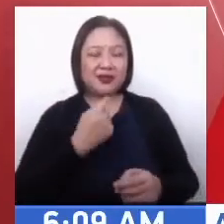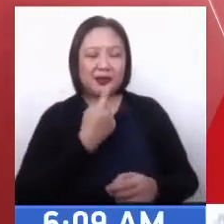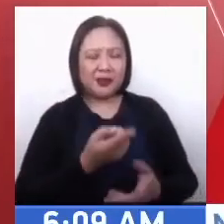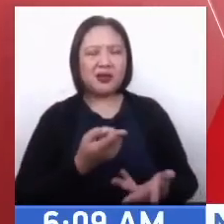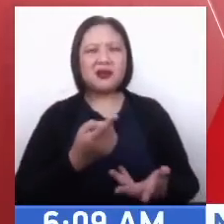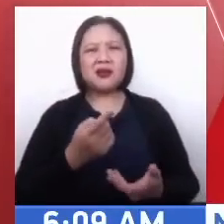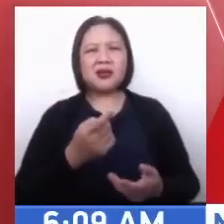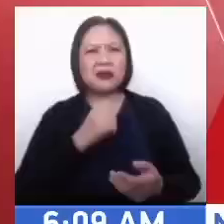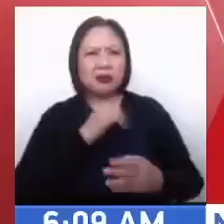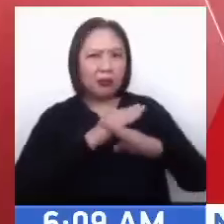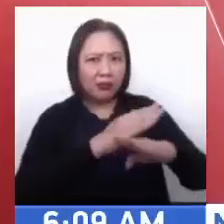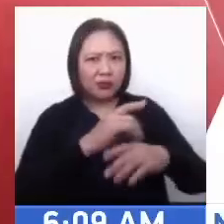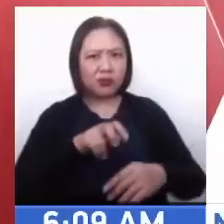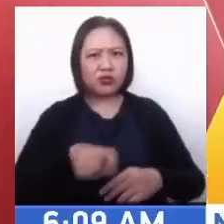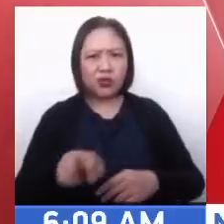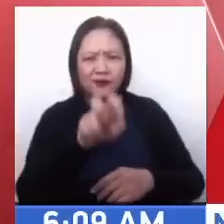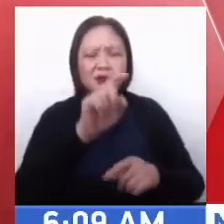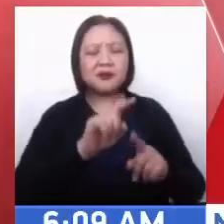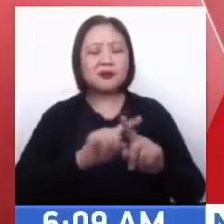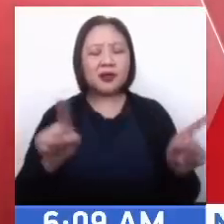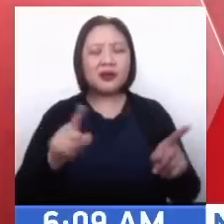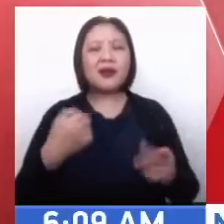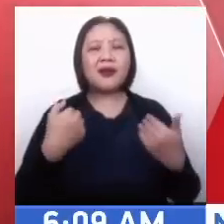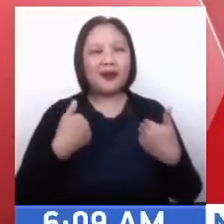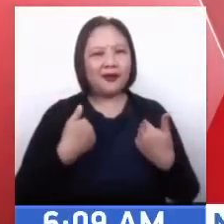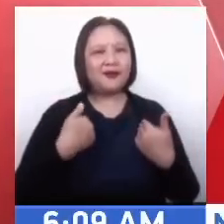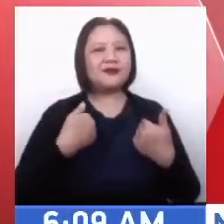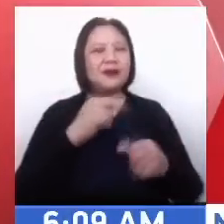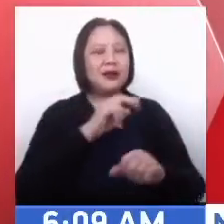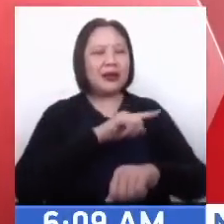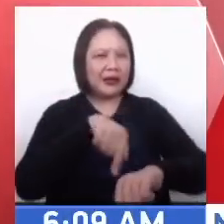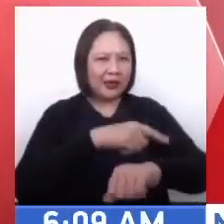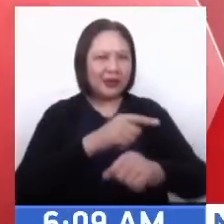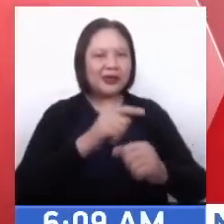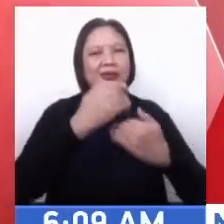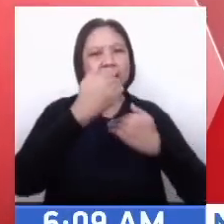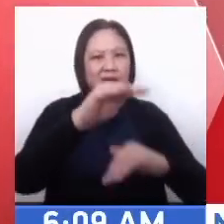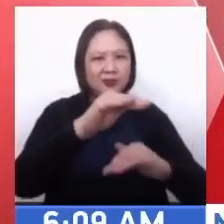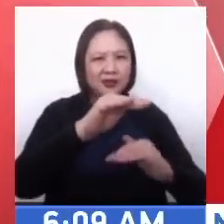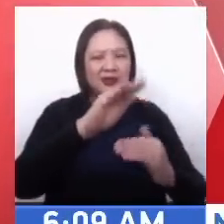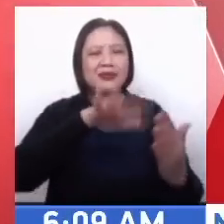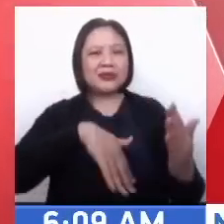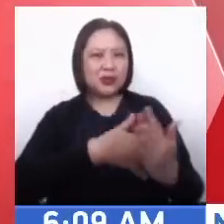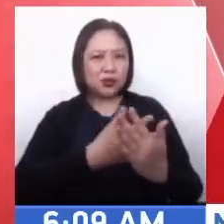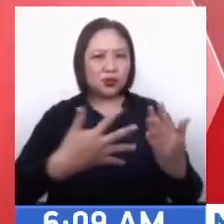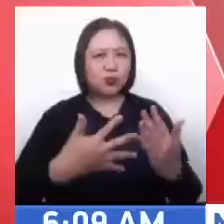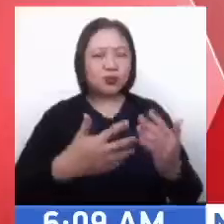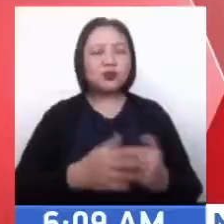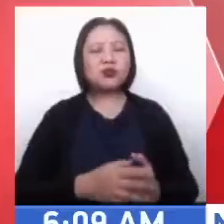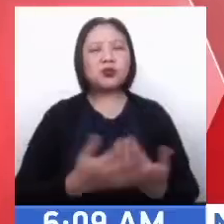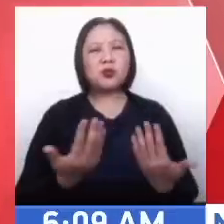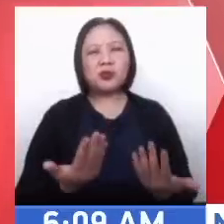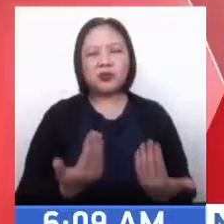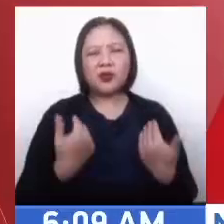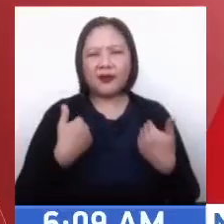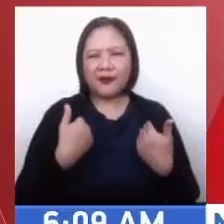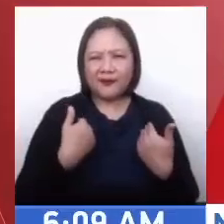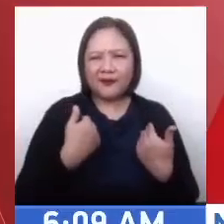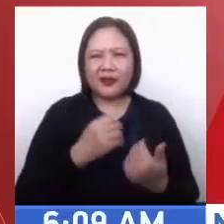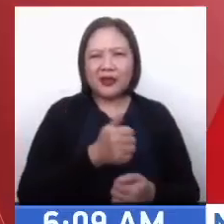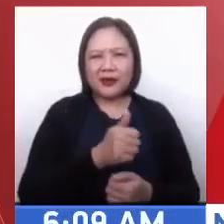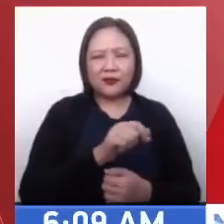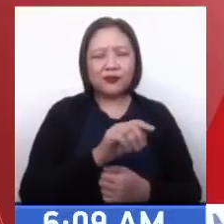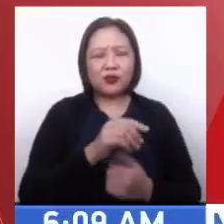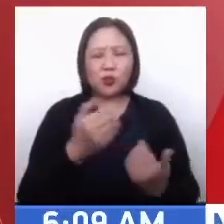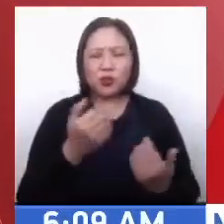There is a window hour that we are giving them, 10 to 4.59. Yun, pwede kayong